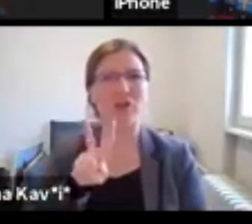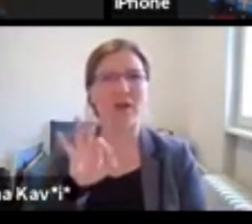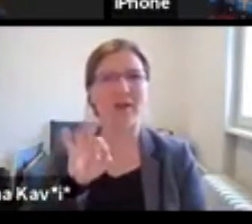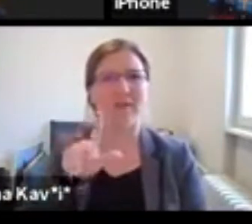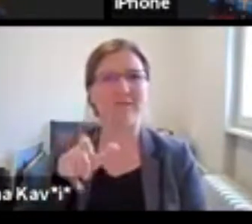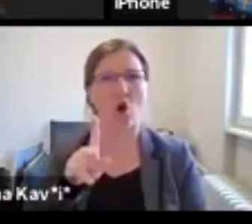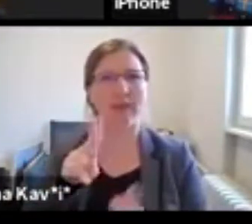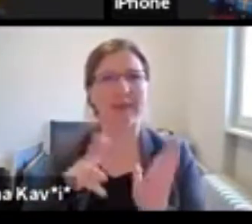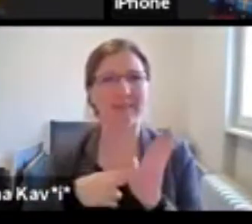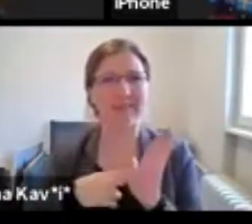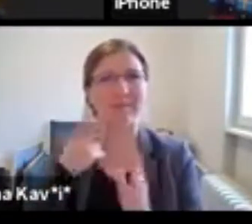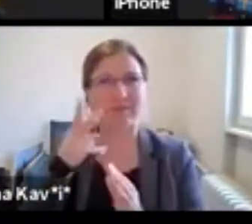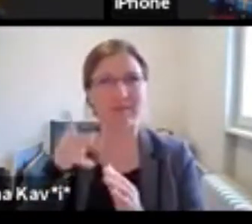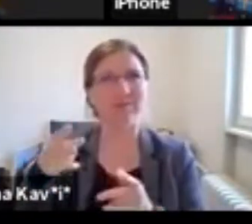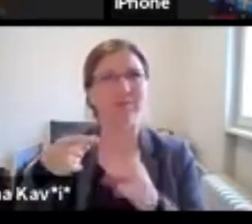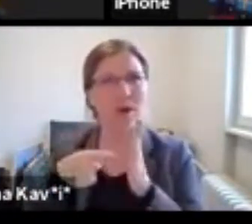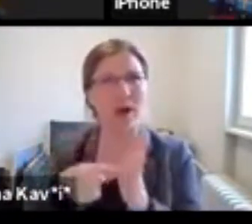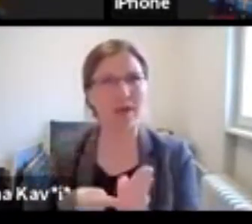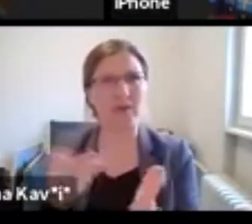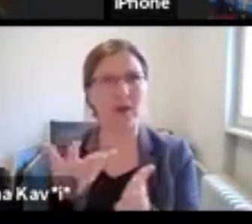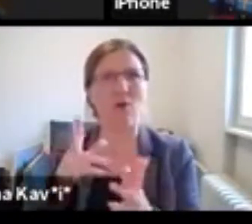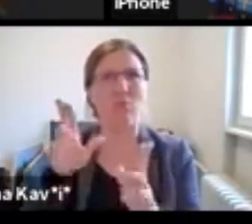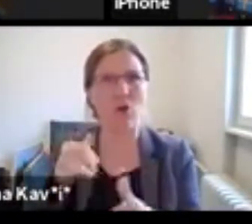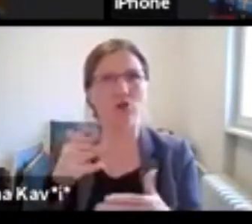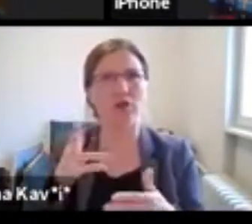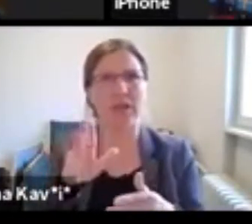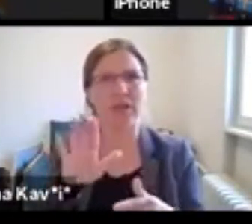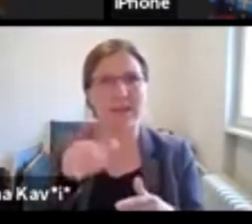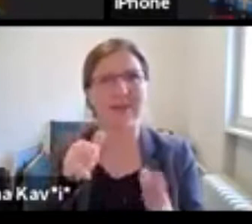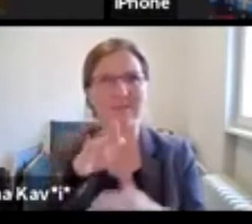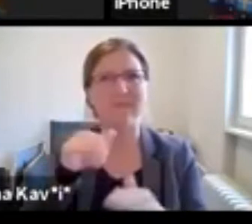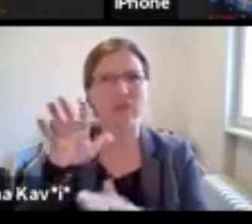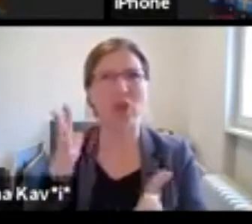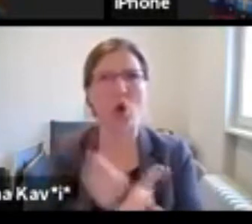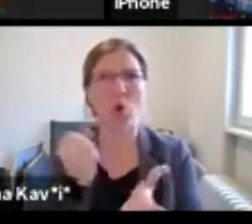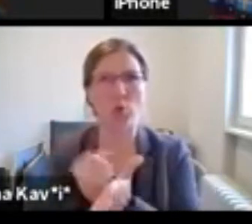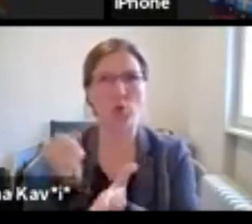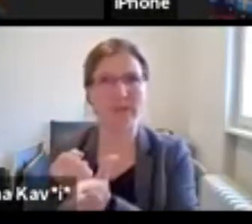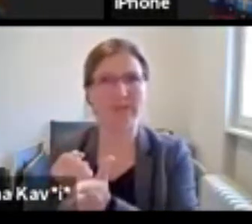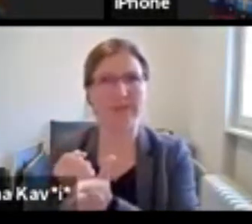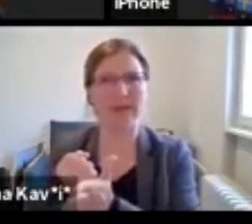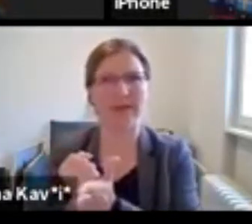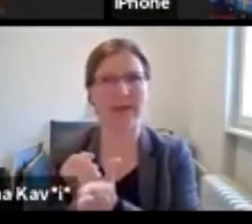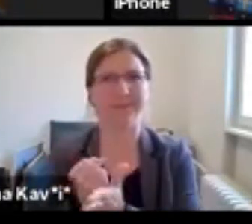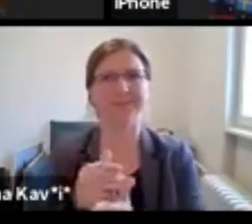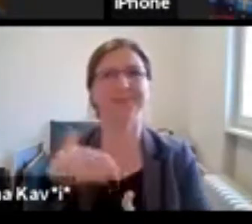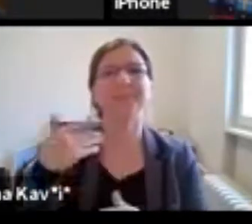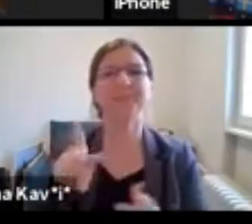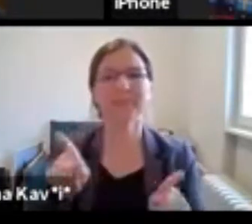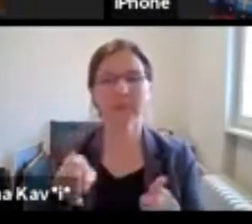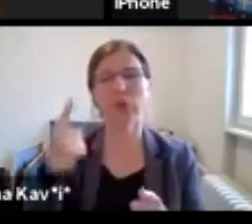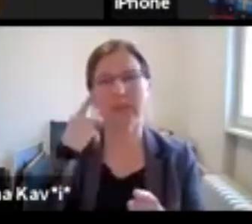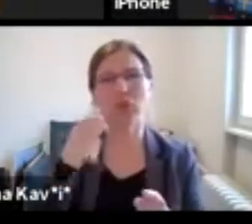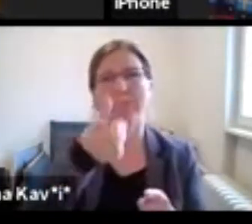biti slavodobitnici, a on će se onda, kao što se to običava, reći neka se pripremi i za gospođice Ive Šušak, gospodin